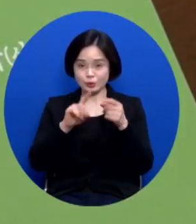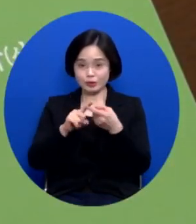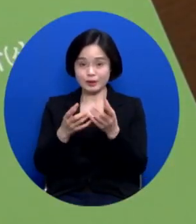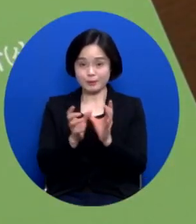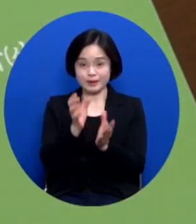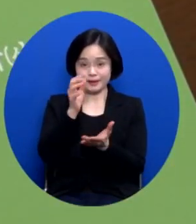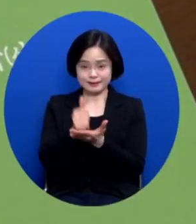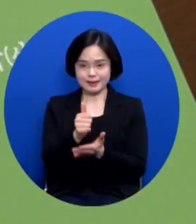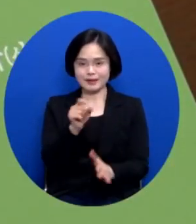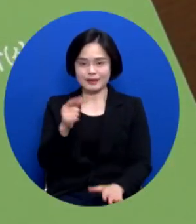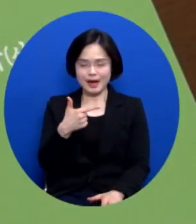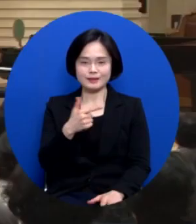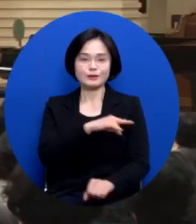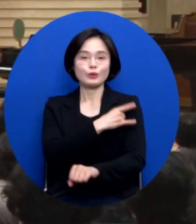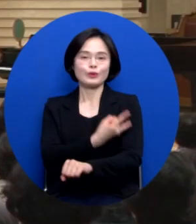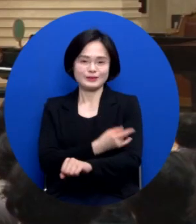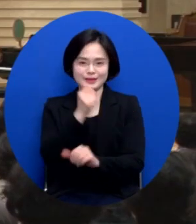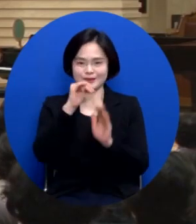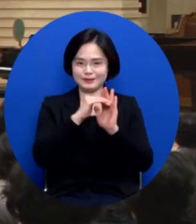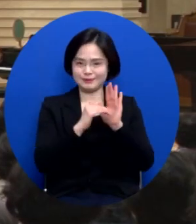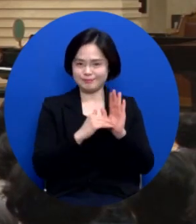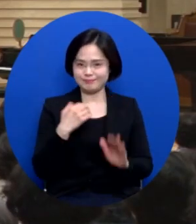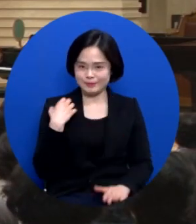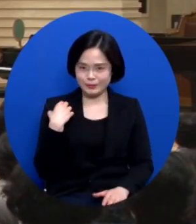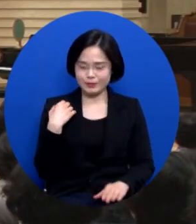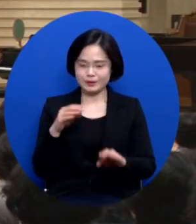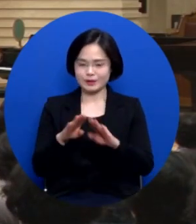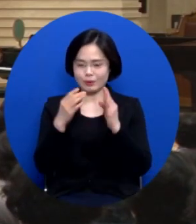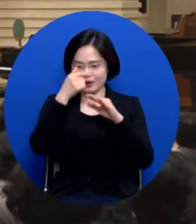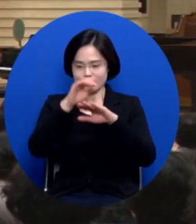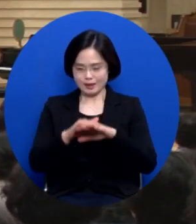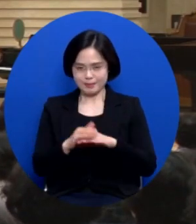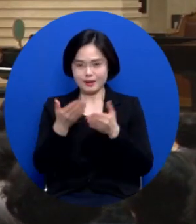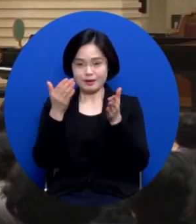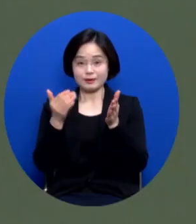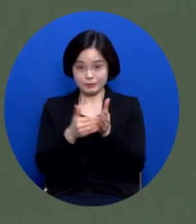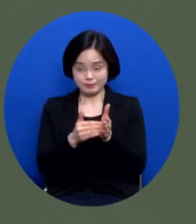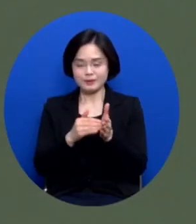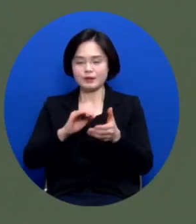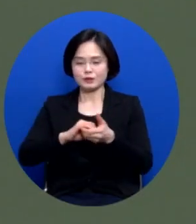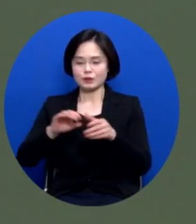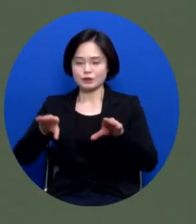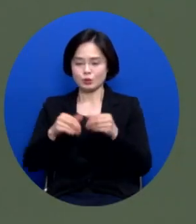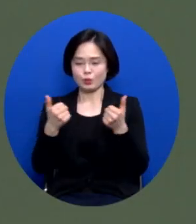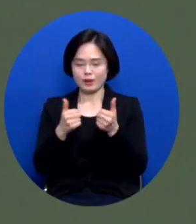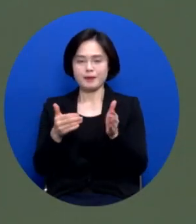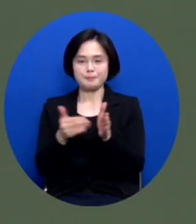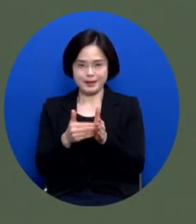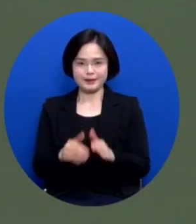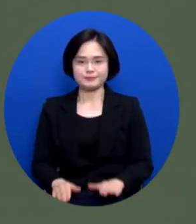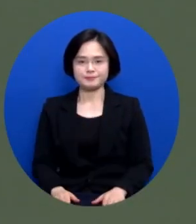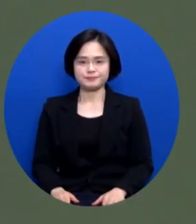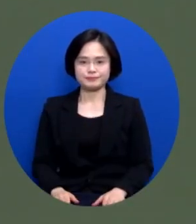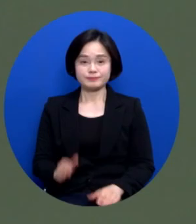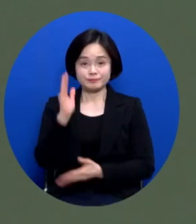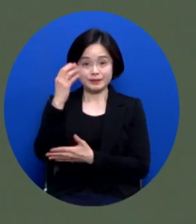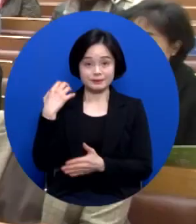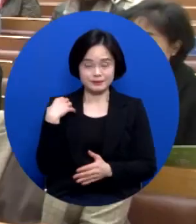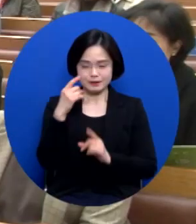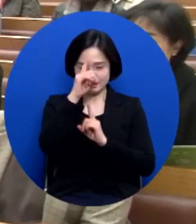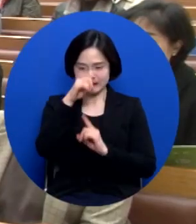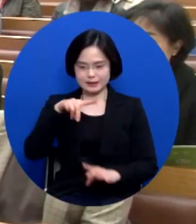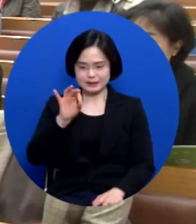인도로 개회예배와 정기총회가 진행됐습니다. 개회예배에서 말씀을 전한 포항 노회장 이상은